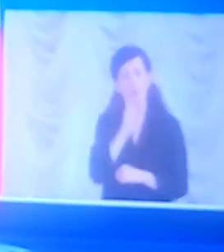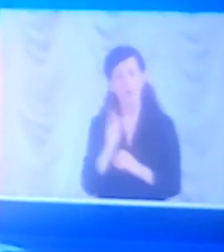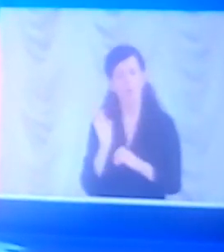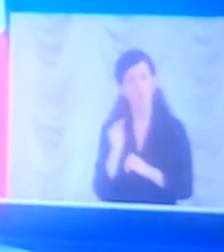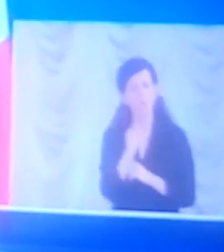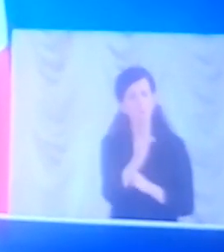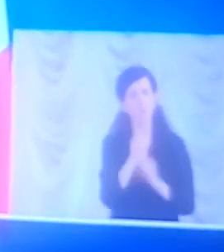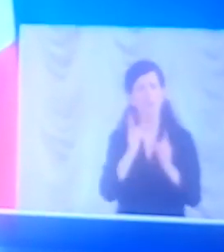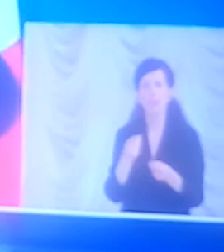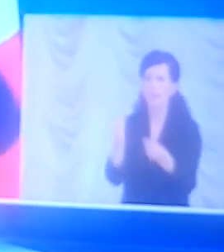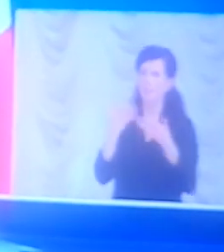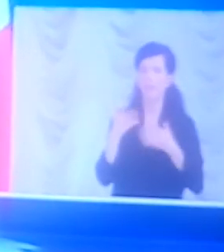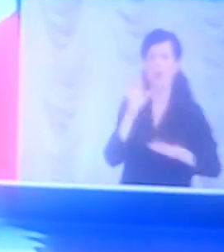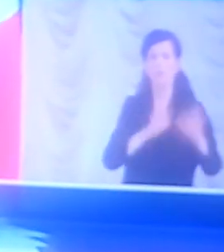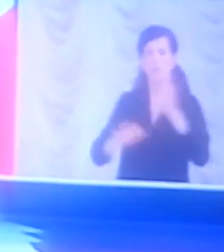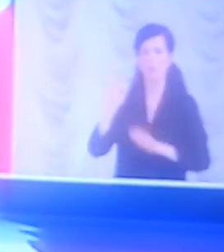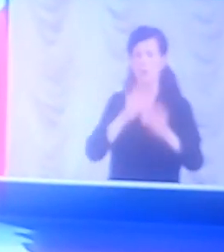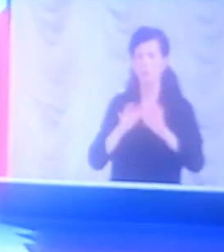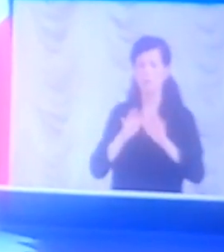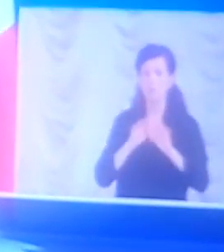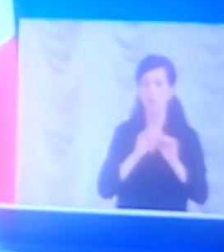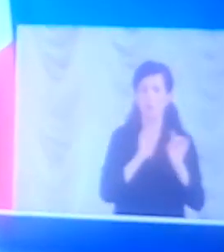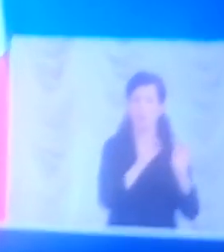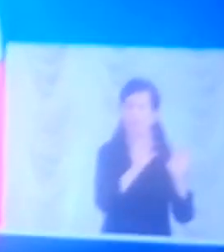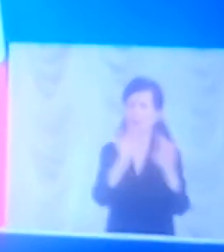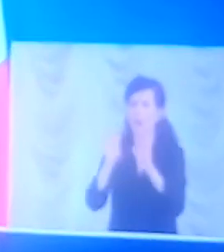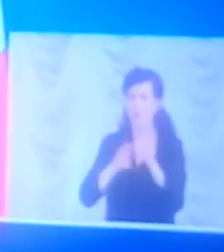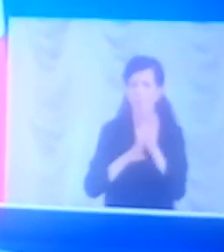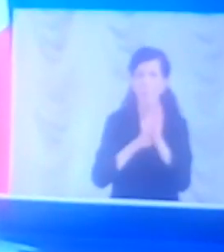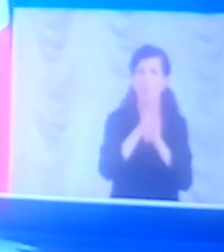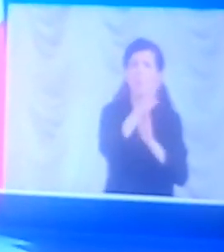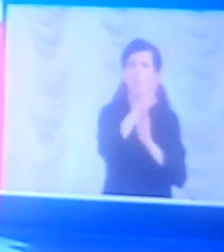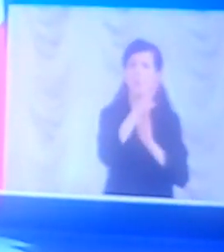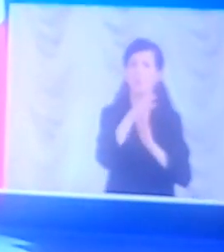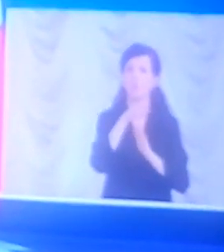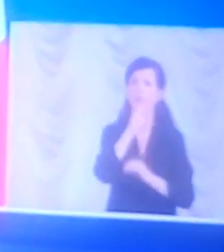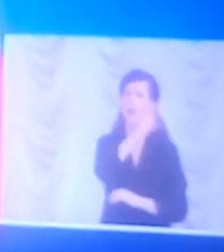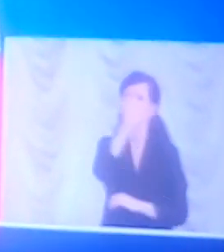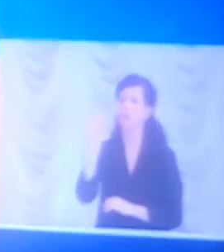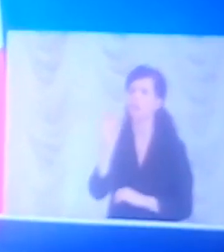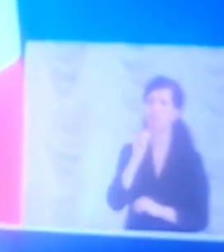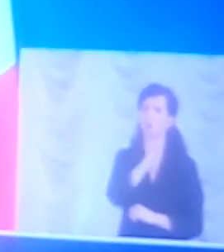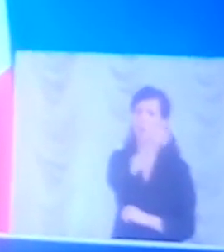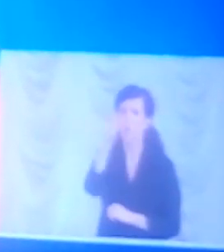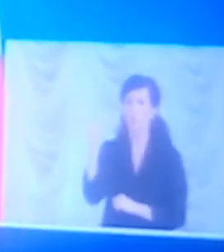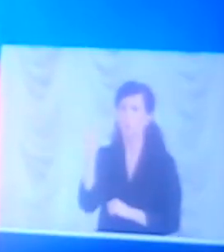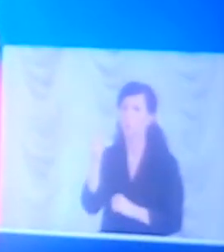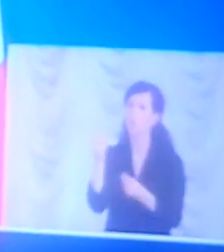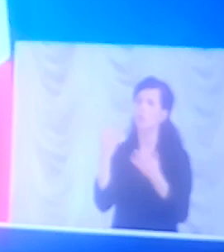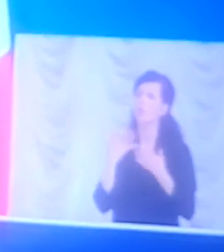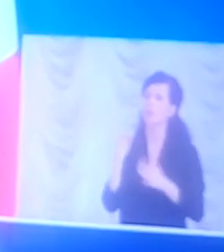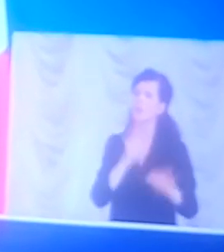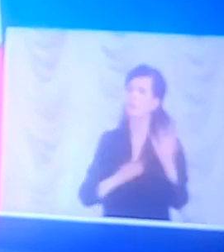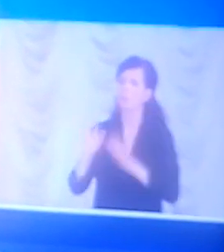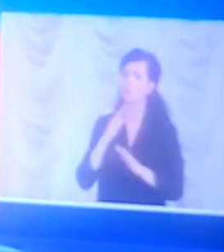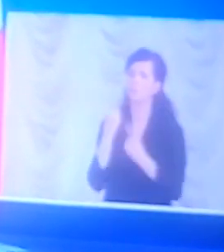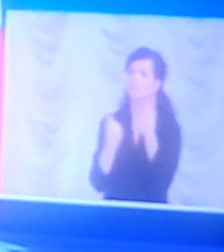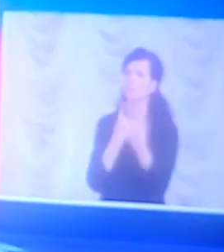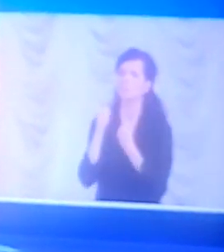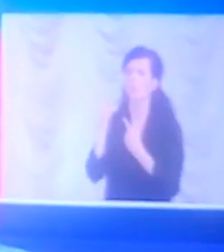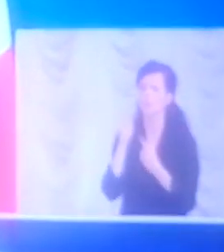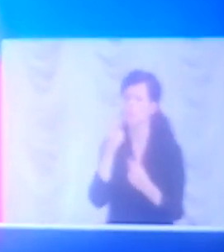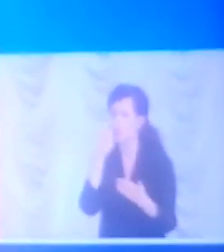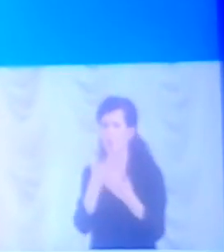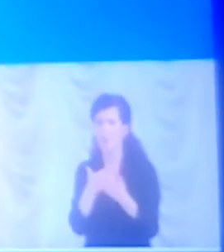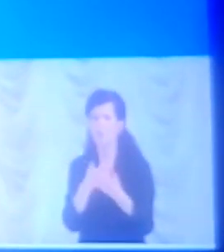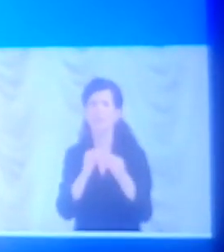informarci sull'andamento della curva epidemiologica nei propri territori e anche sulle situazioni di adeguatezza del sistema